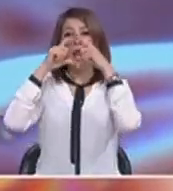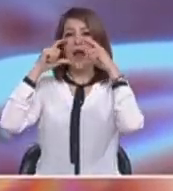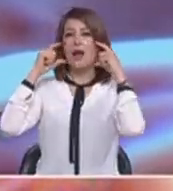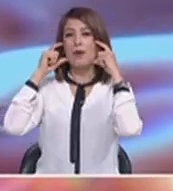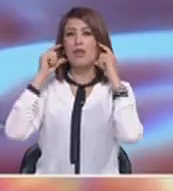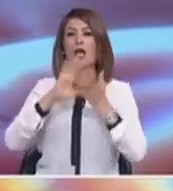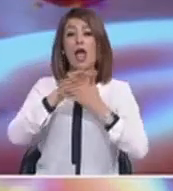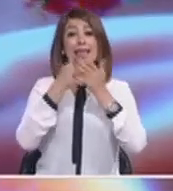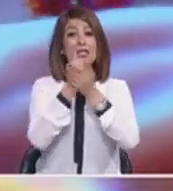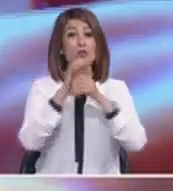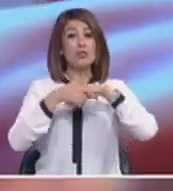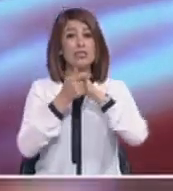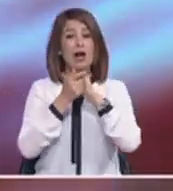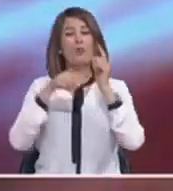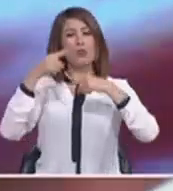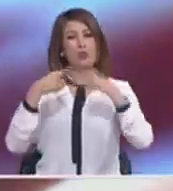من